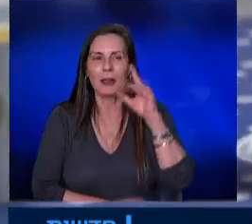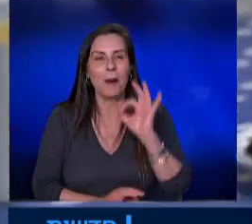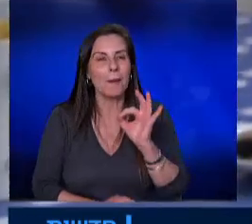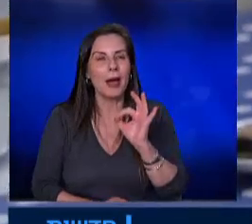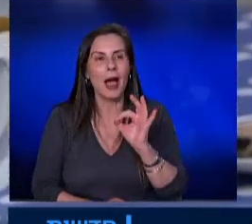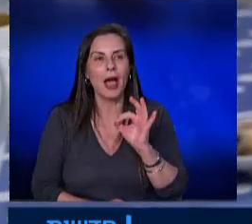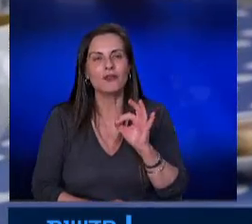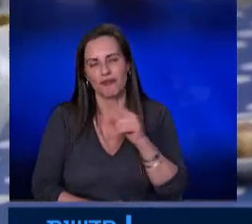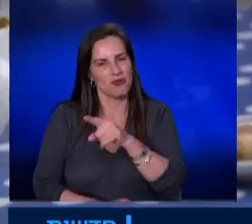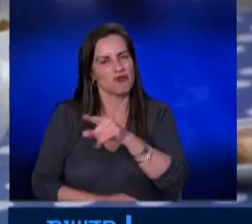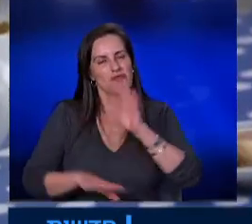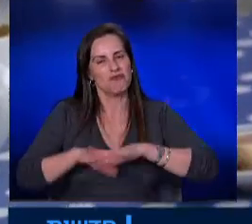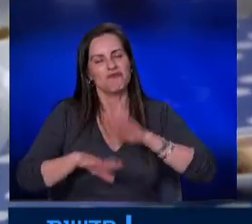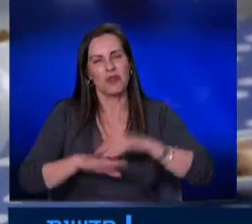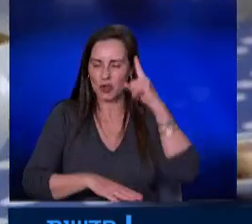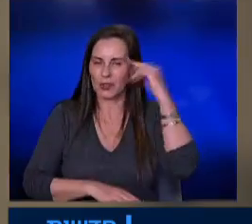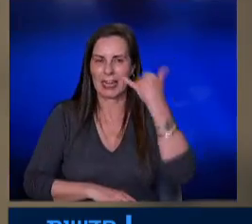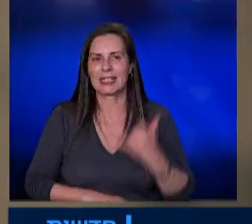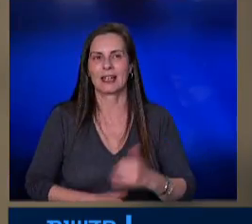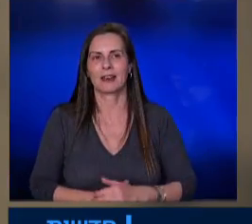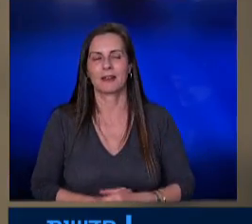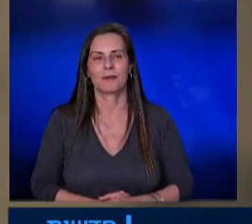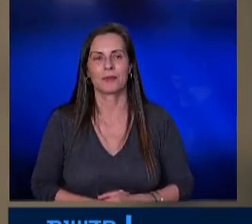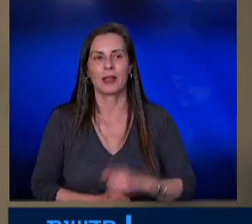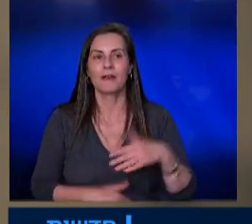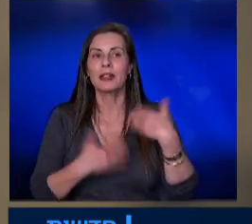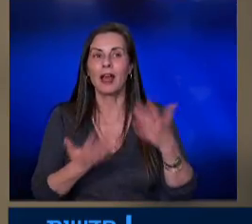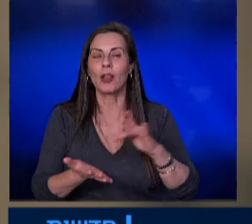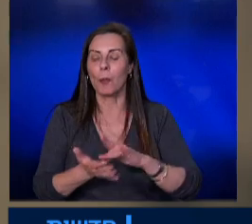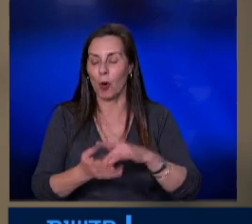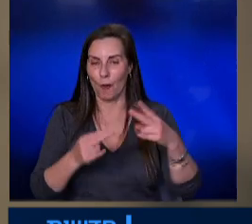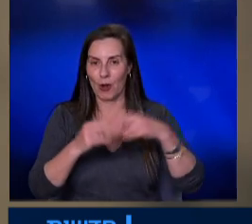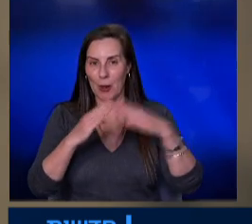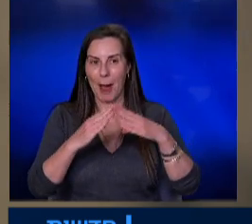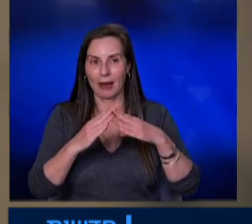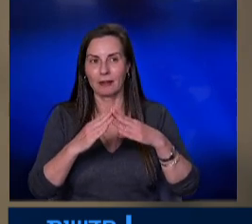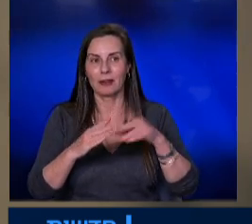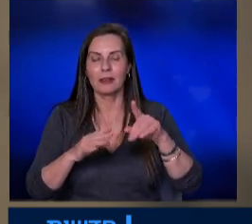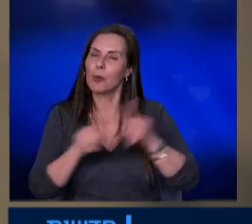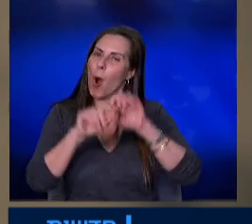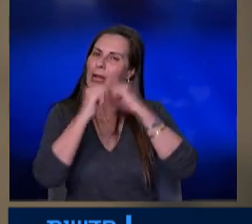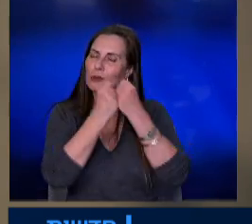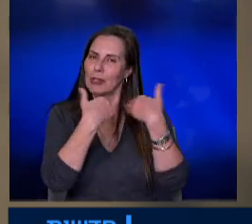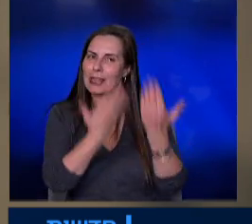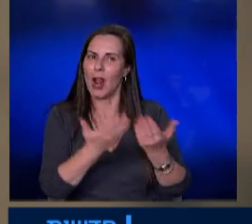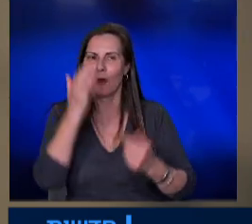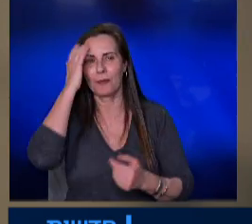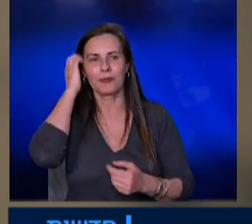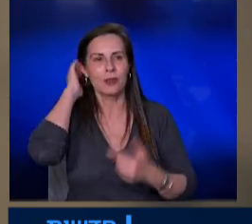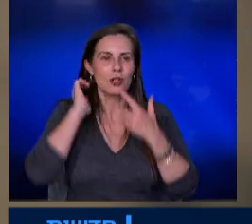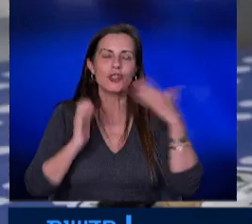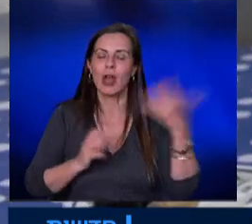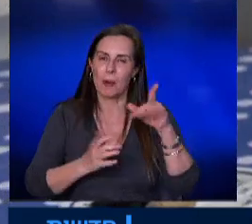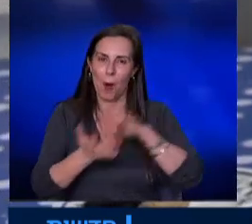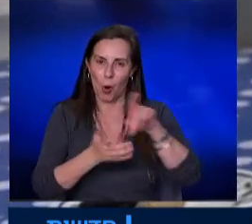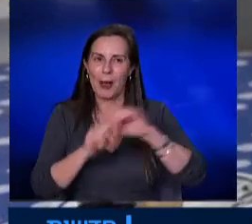מגיל צעיר מאוד שהוא הולך להיות צייר מוכשר. אז היא בנתה לו ליפט ליד הבית, שזה היה הסטודיו שלו. שנים רבות